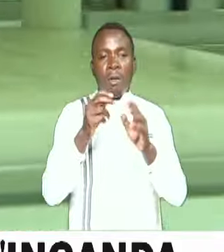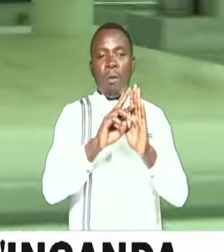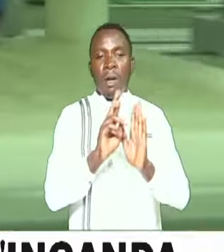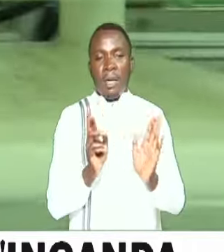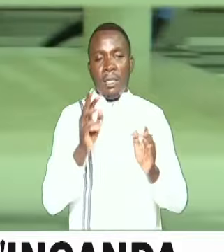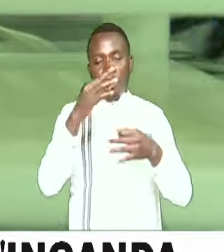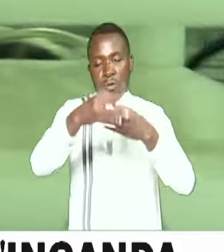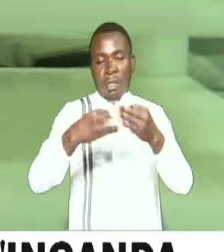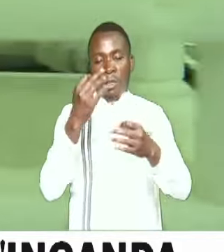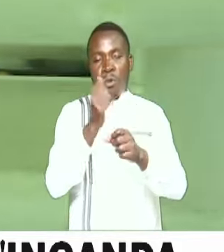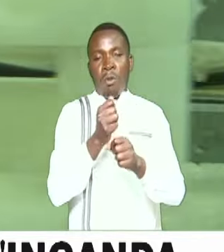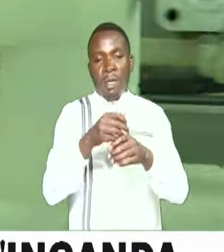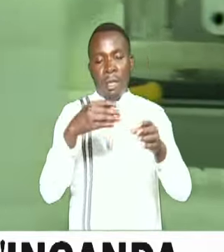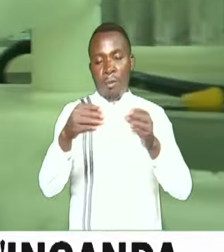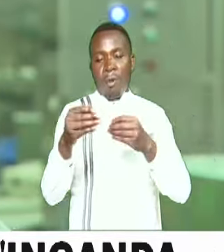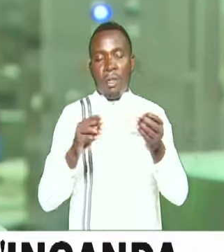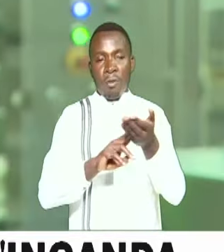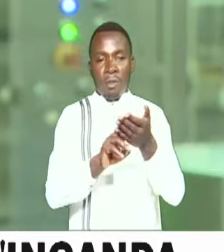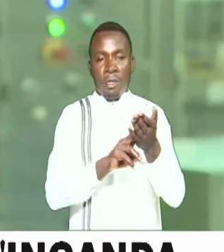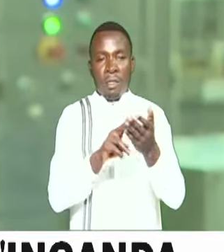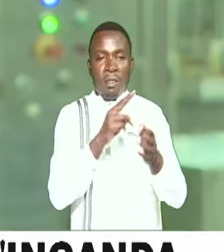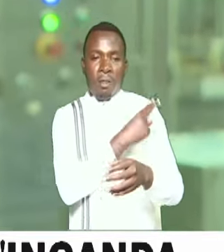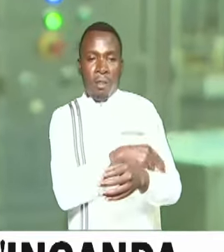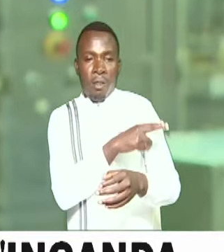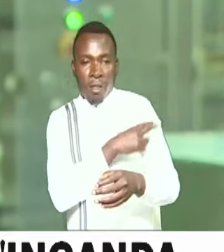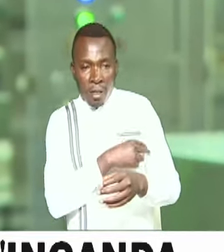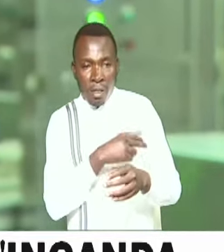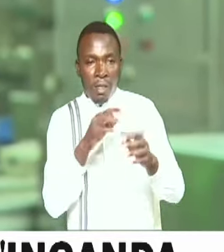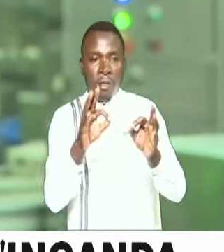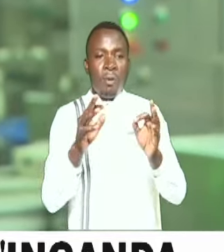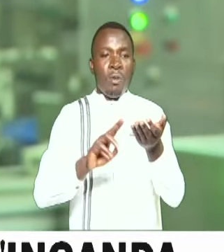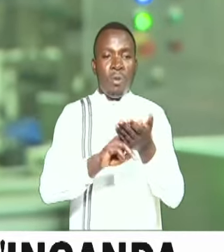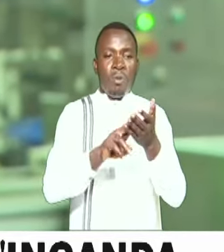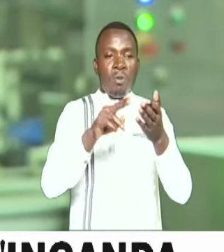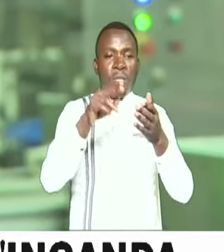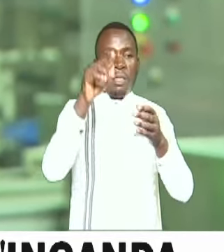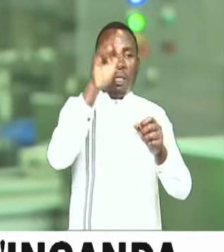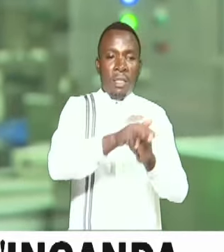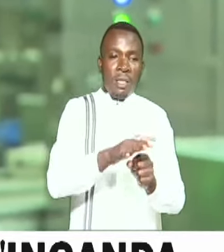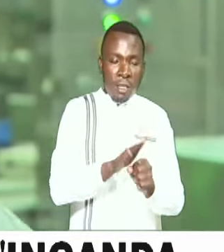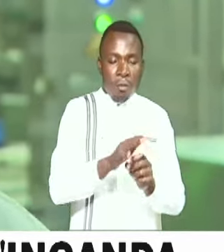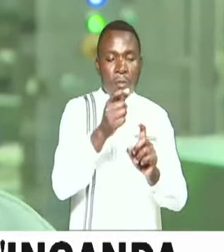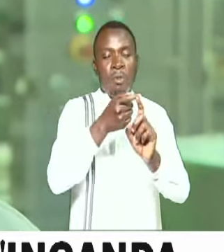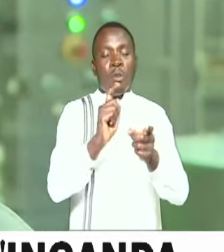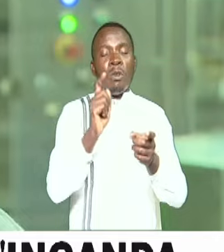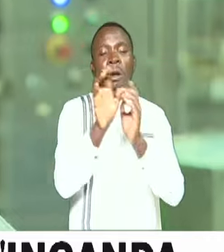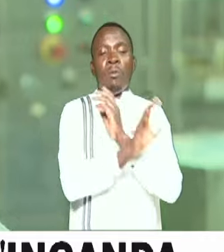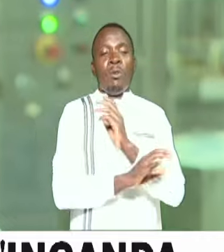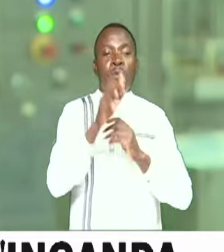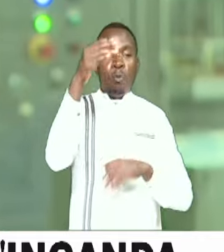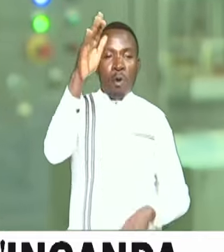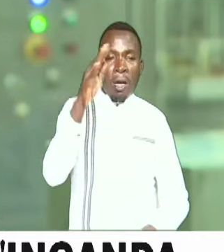rukora ibikoresho byifashishwa kwa muganga. Ibyo dukoresha byinshi biva hanze.